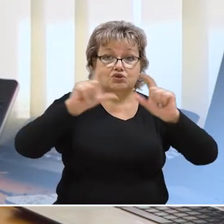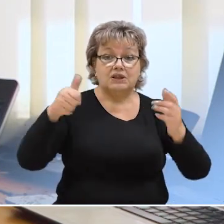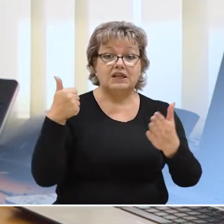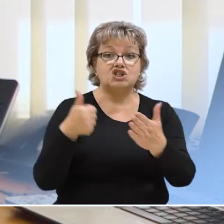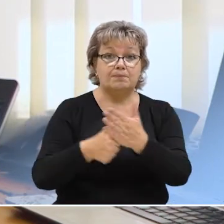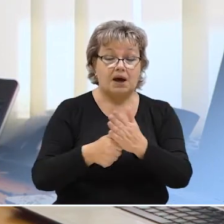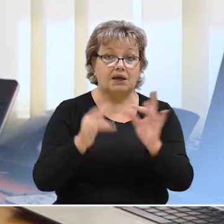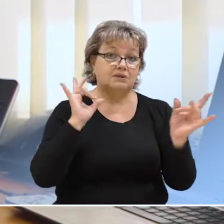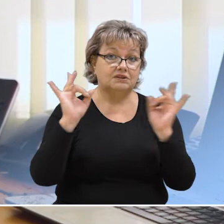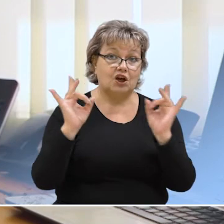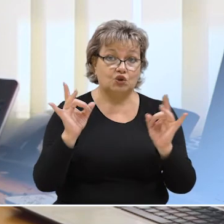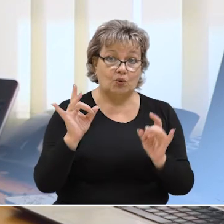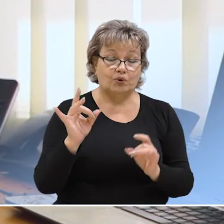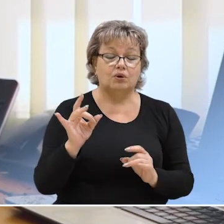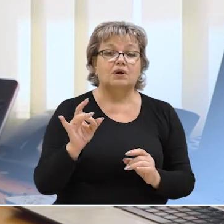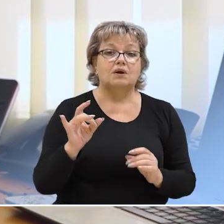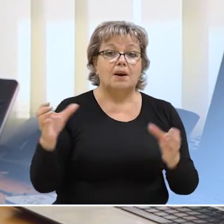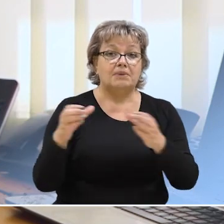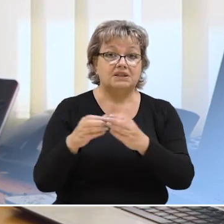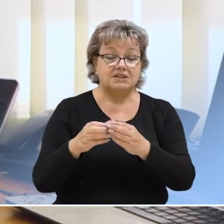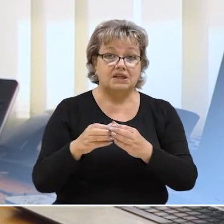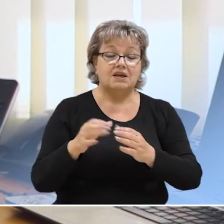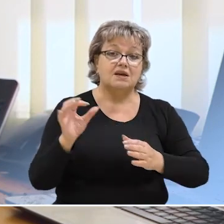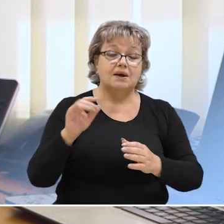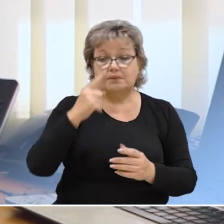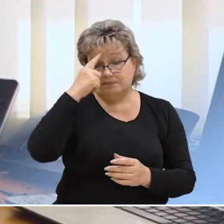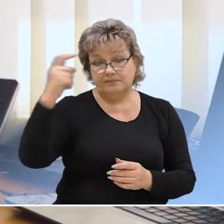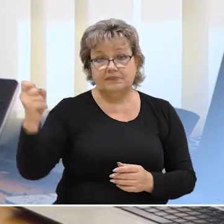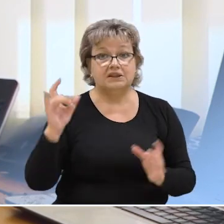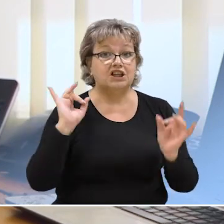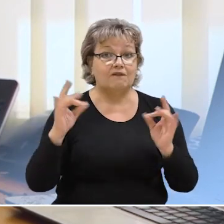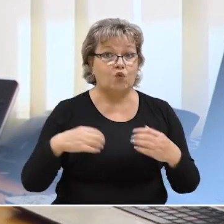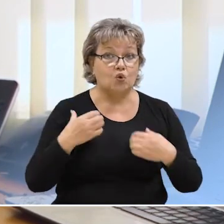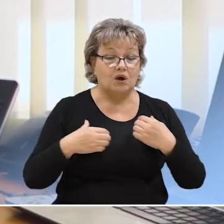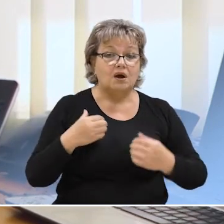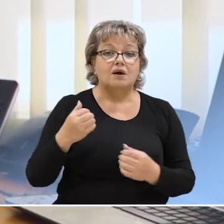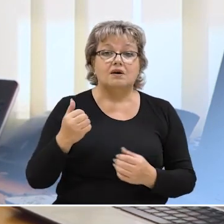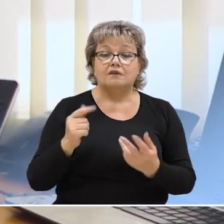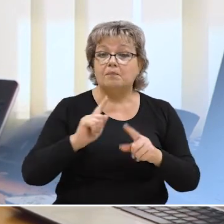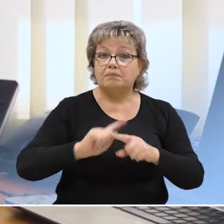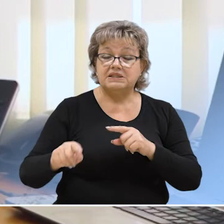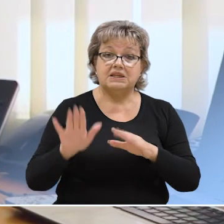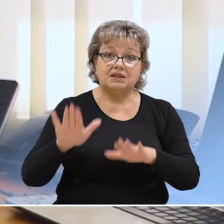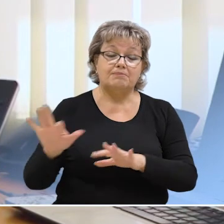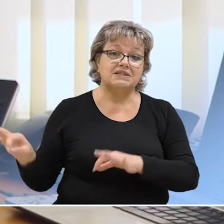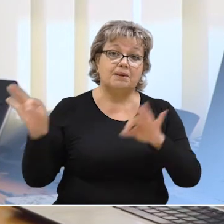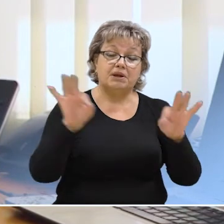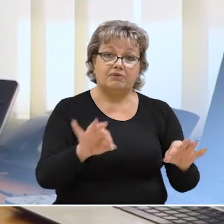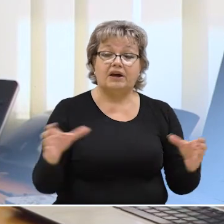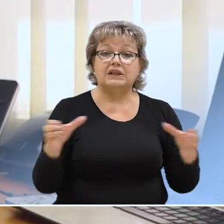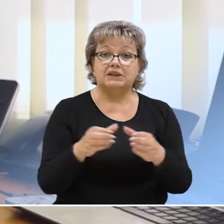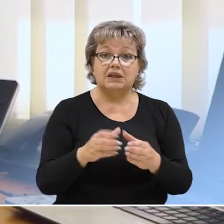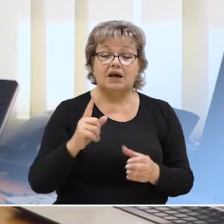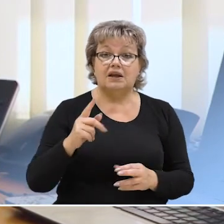учреждения нажимает на кнопку тревожной сигнализации, в подразделение вневедомственной охраны поступает сигнал тревоги. В считанные минуты на